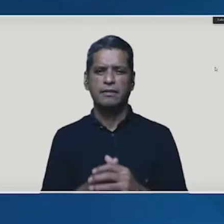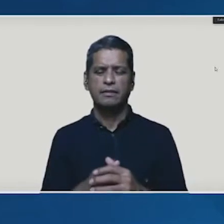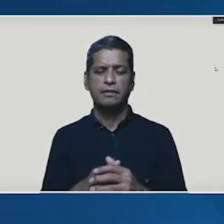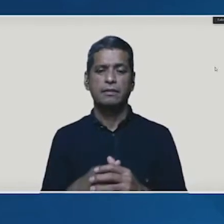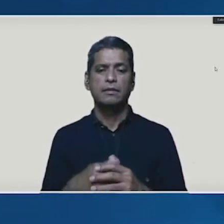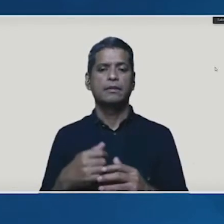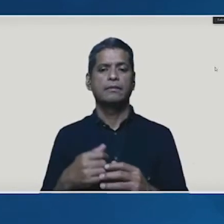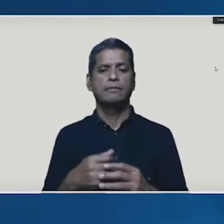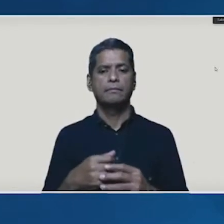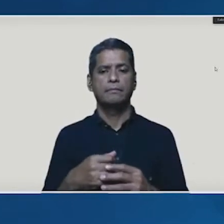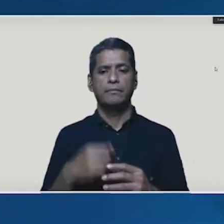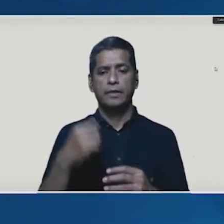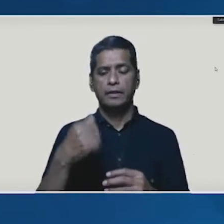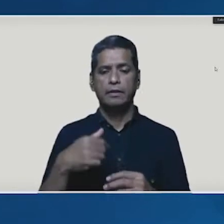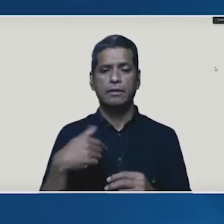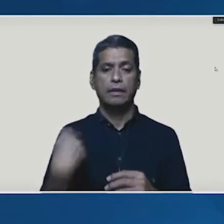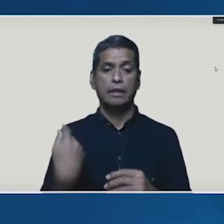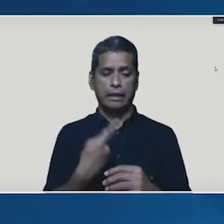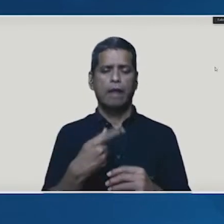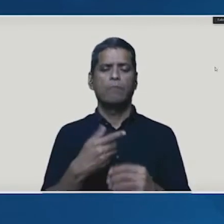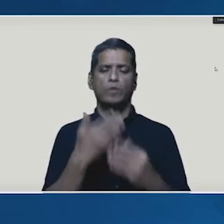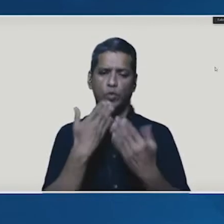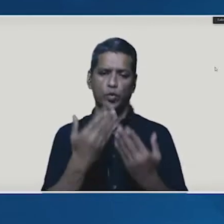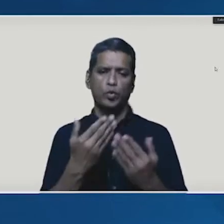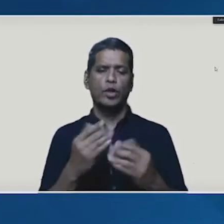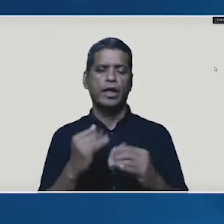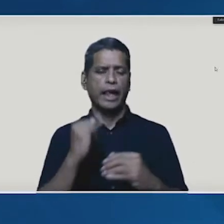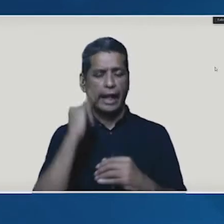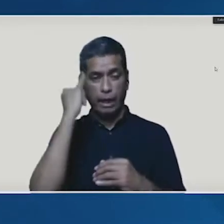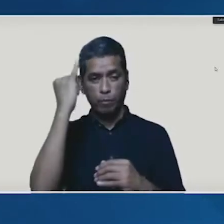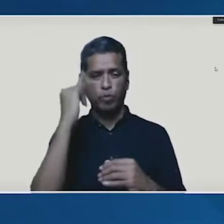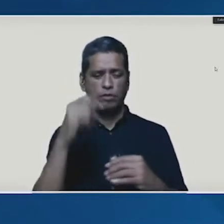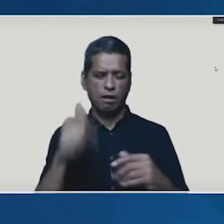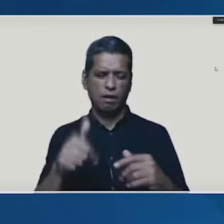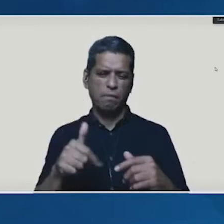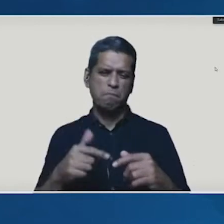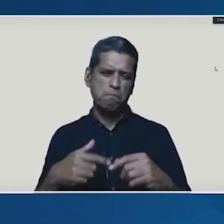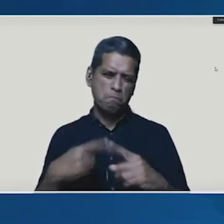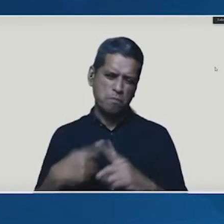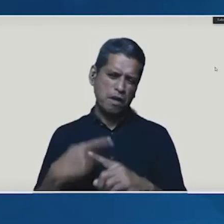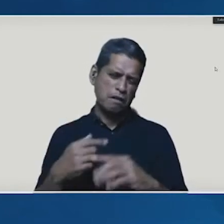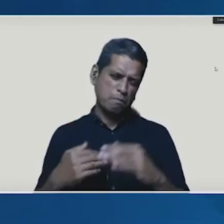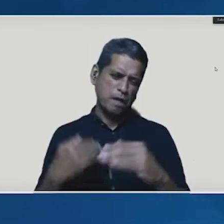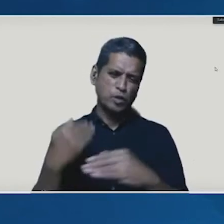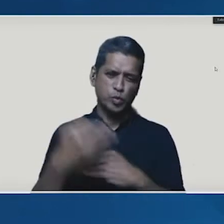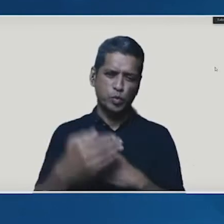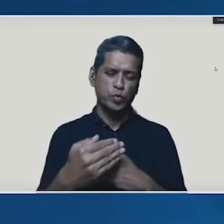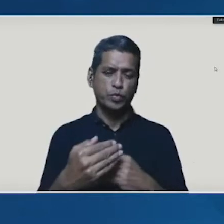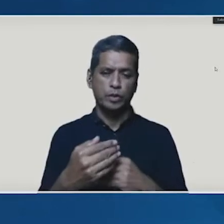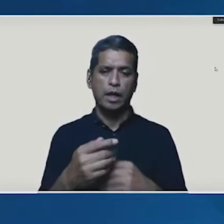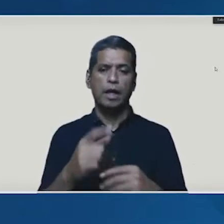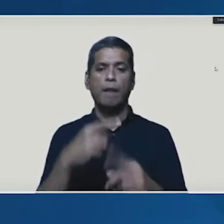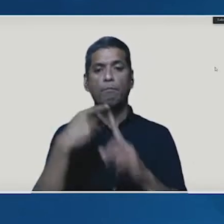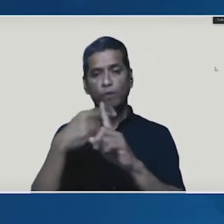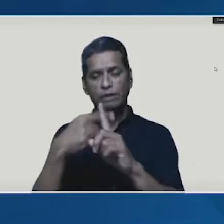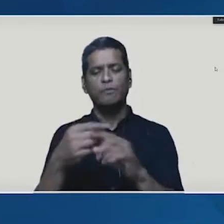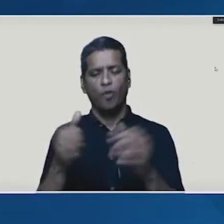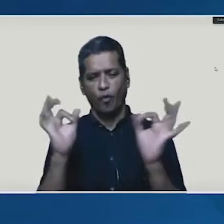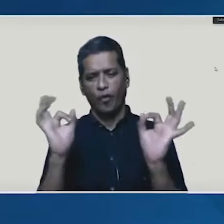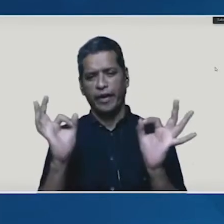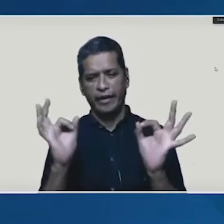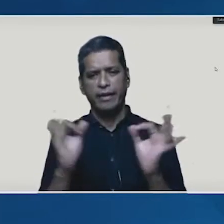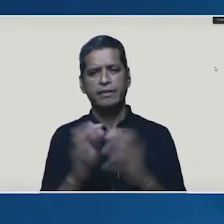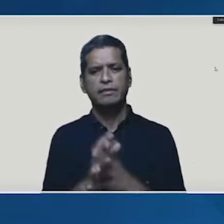ilmu sekarang ini semakin maju semakin hebat dan membawa begitu banyak dampak yang baik bagi dunia ini tetapi